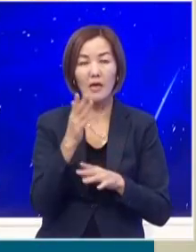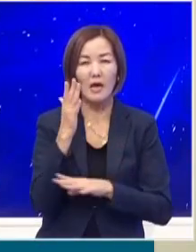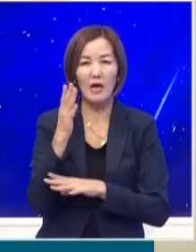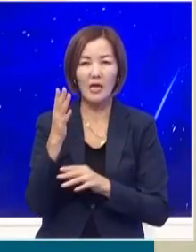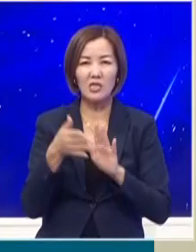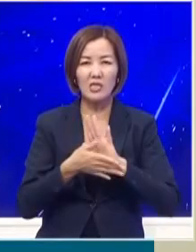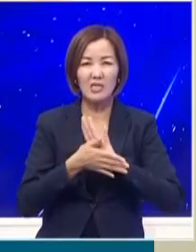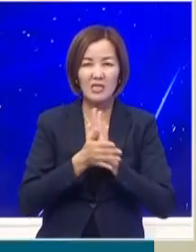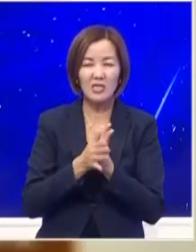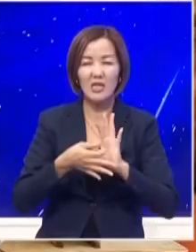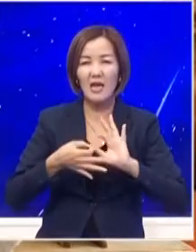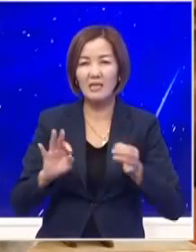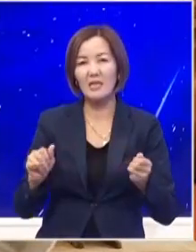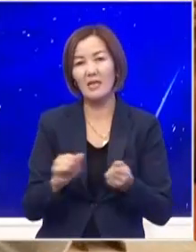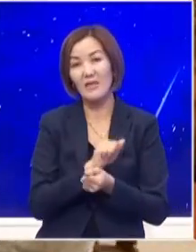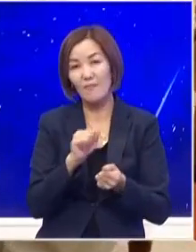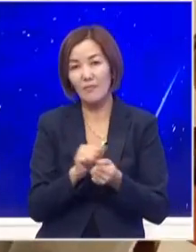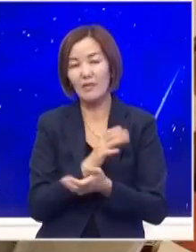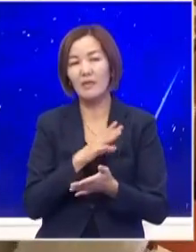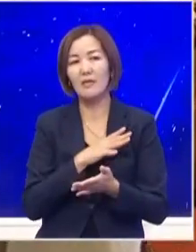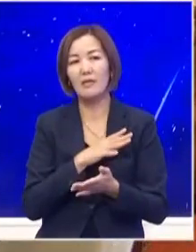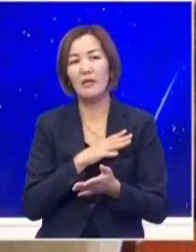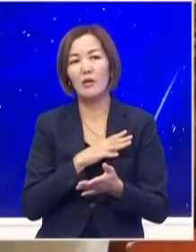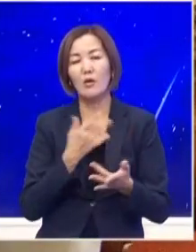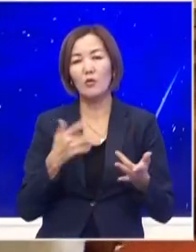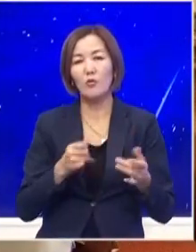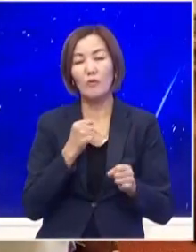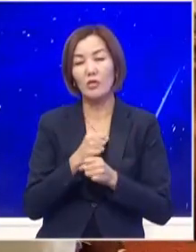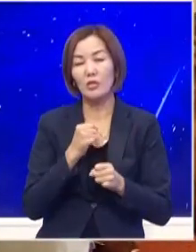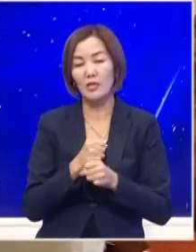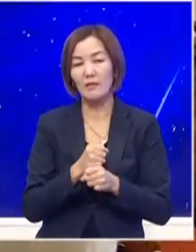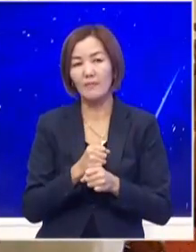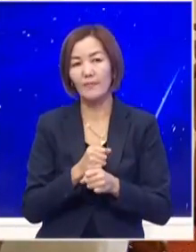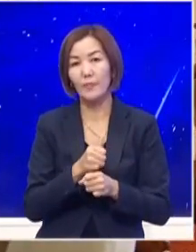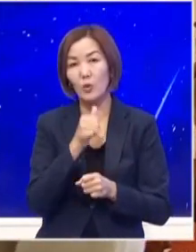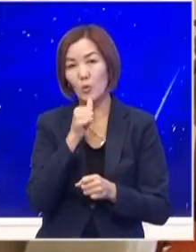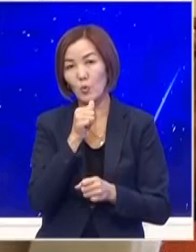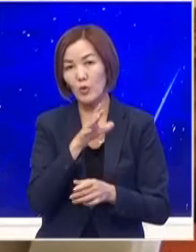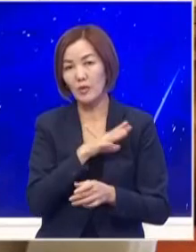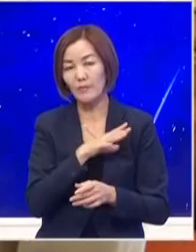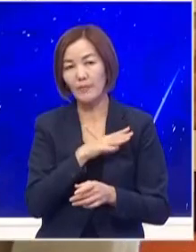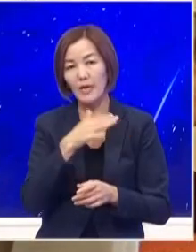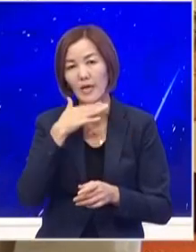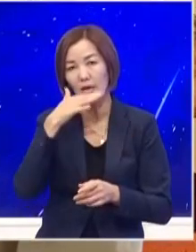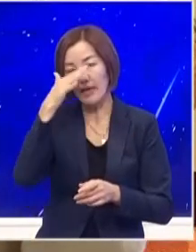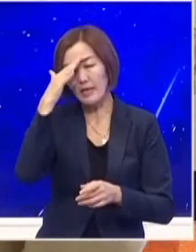кеуіп, осындай бір домбыра жасауға лайықты болып тұрған екен, соны әкем алады